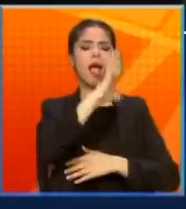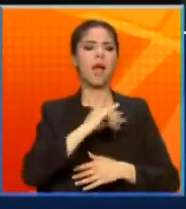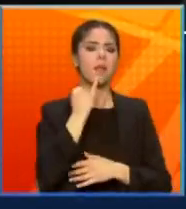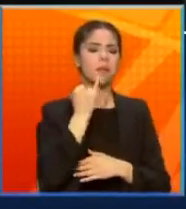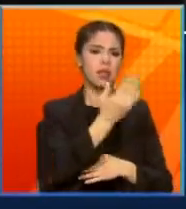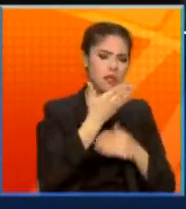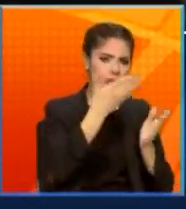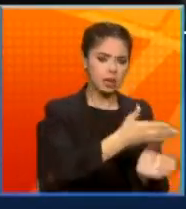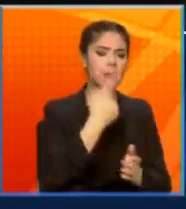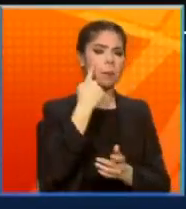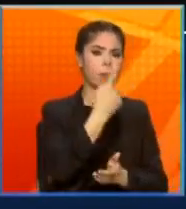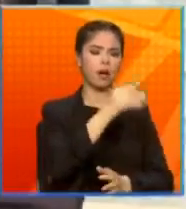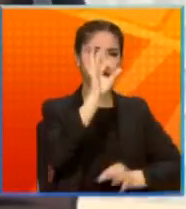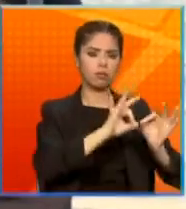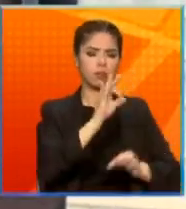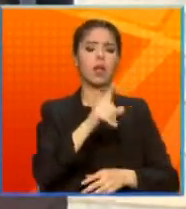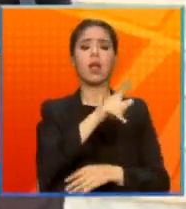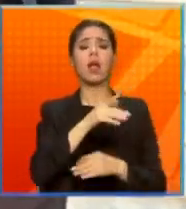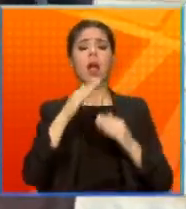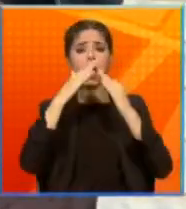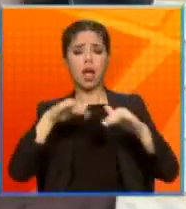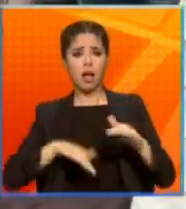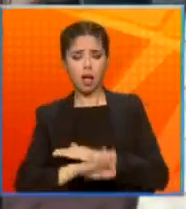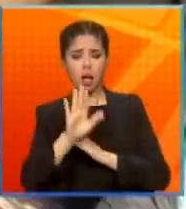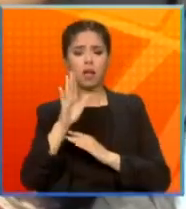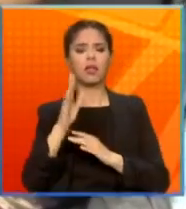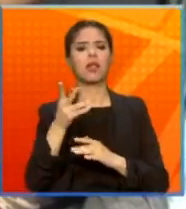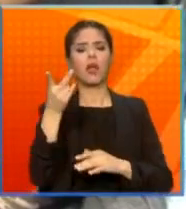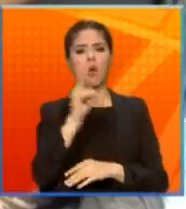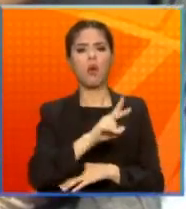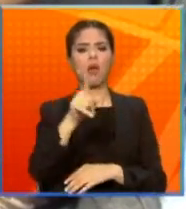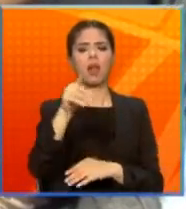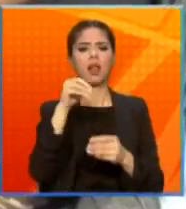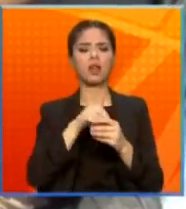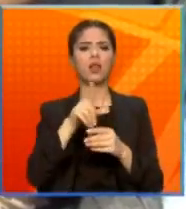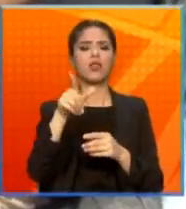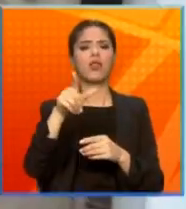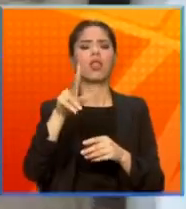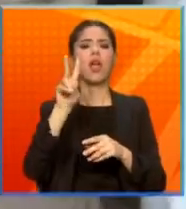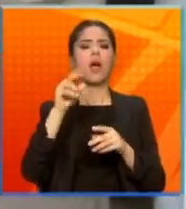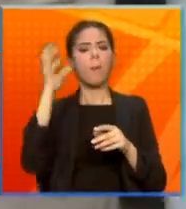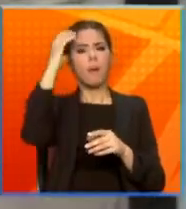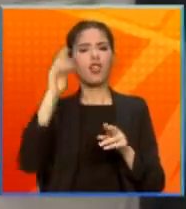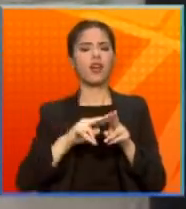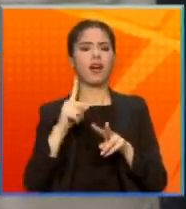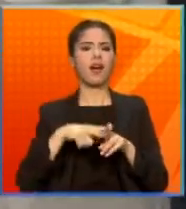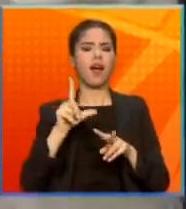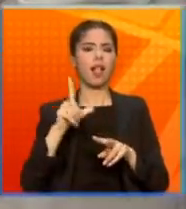sen merak etme. Hadi geçmiş olsun. Enkaz altında can verenler için Başkale Merkez Camii'nde tören yapıldı.